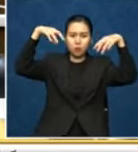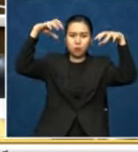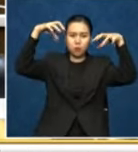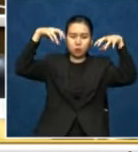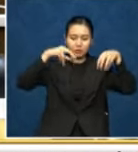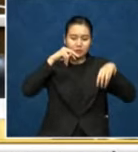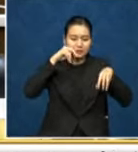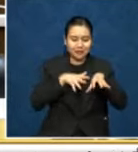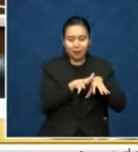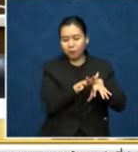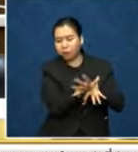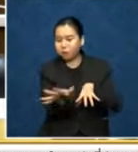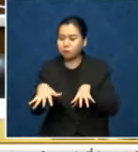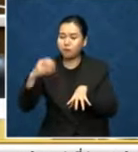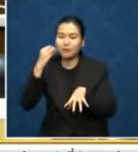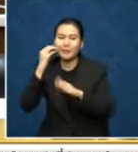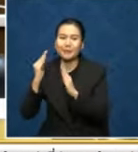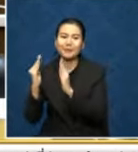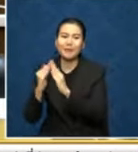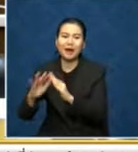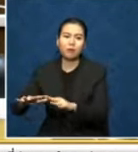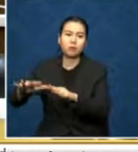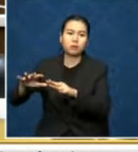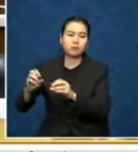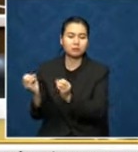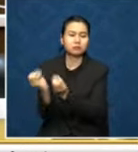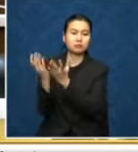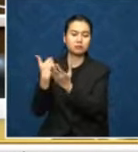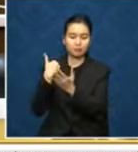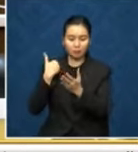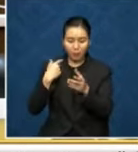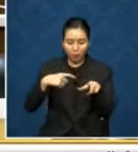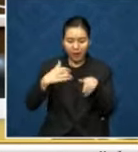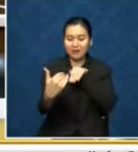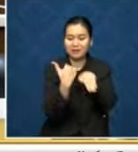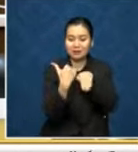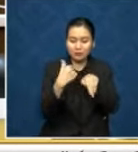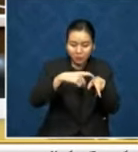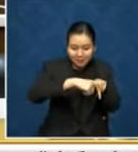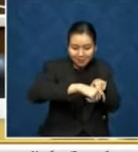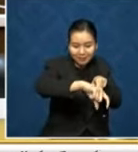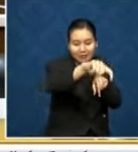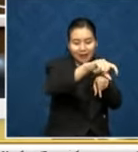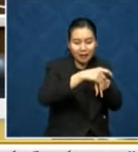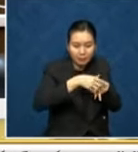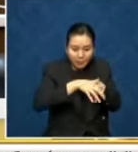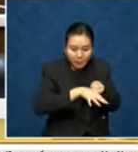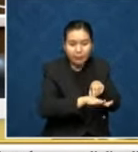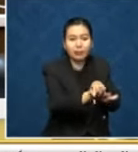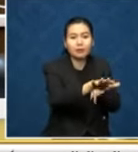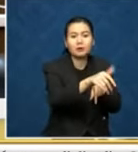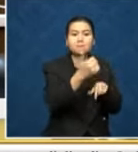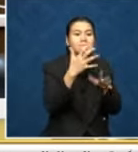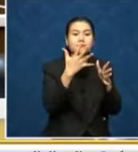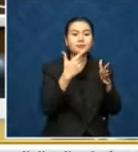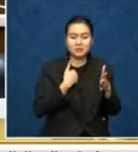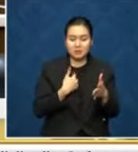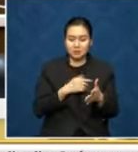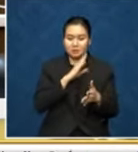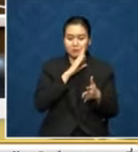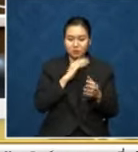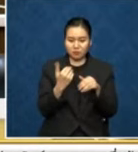เข้าท่วมบ้านเรือนชาวบ้านเพราะว่าถนนนั้นไม่มีรางระบายน้ำซึ่งก่อให้เกิดความลำบากและก่อให้เกิดอุบัติเหตุอ